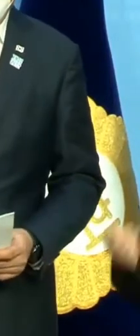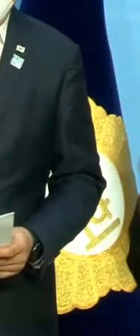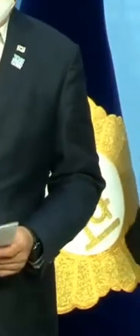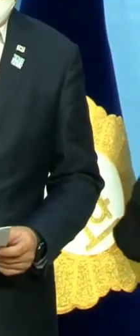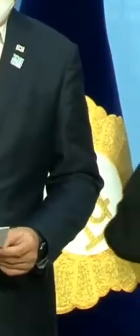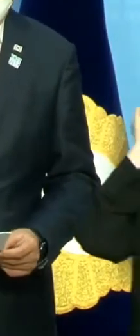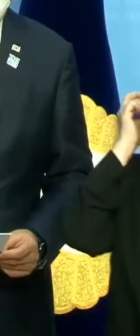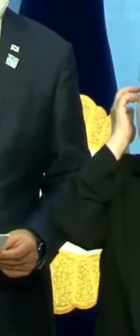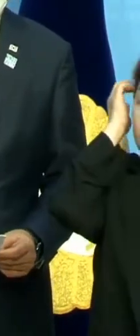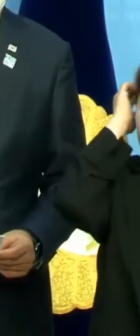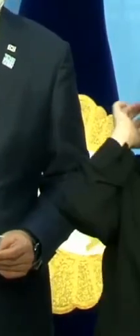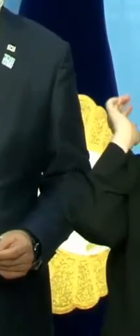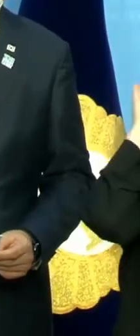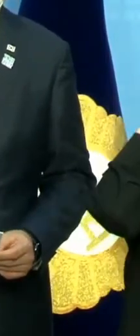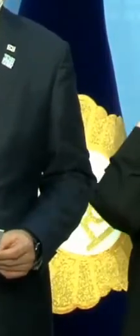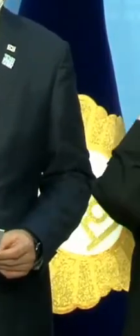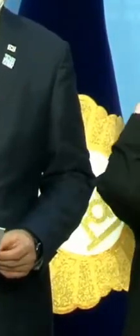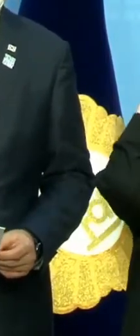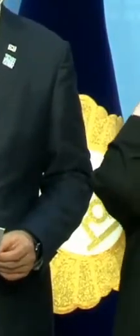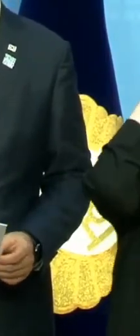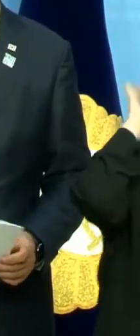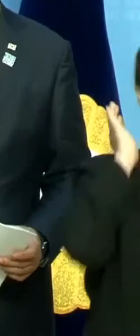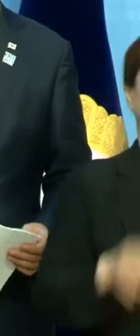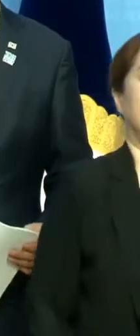네, 안녕하세요. 네.